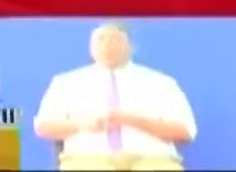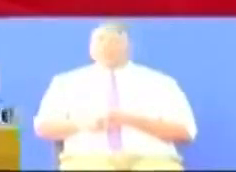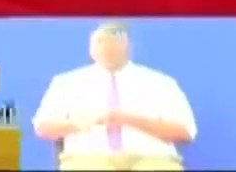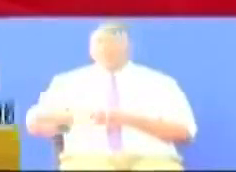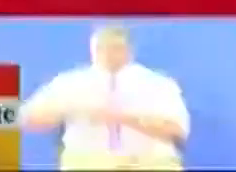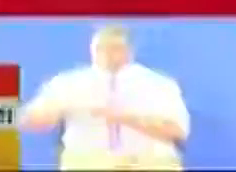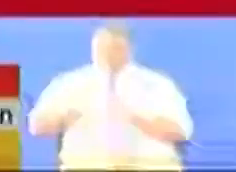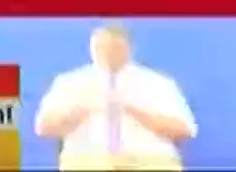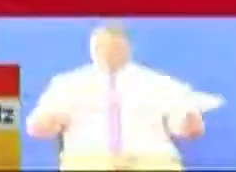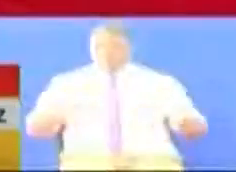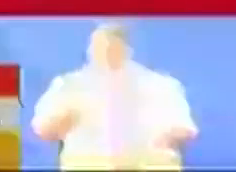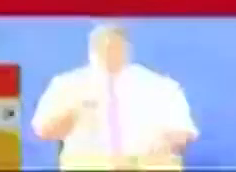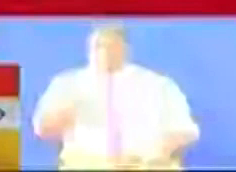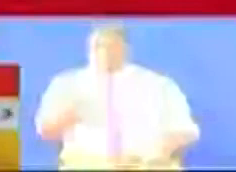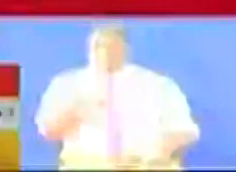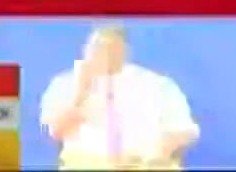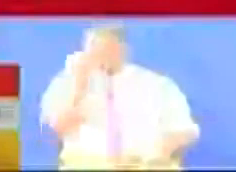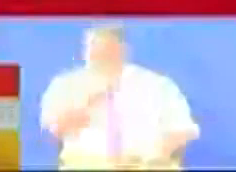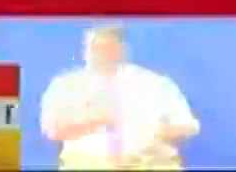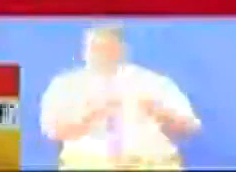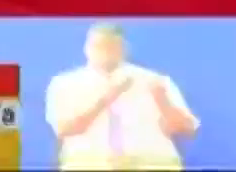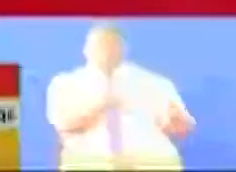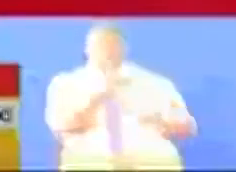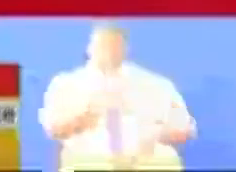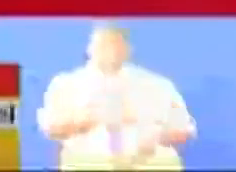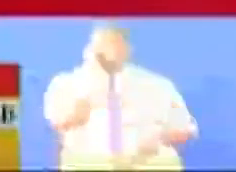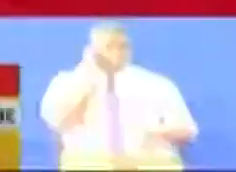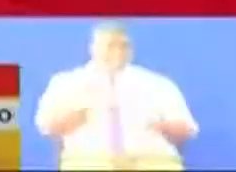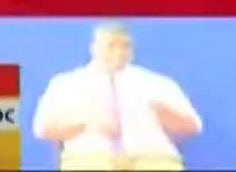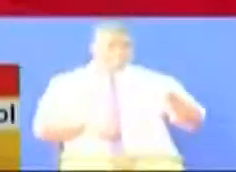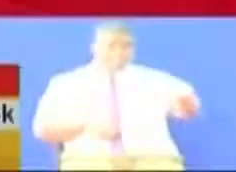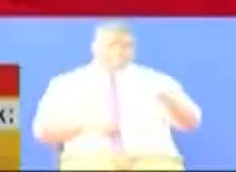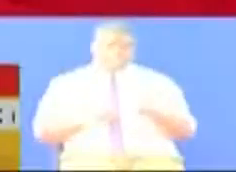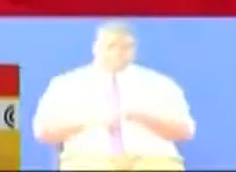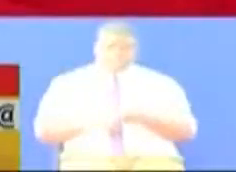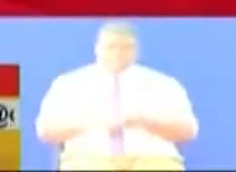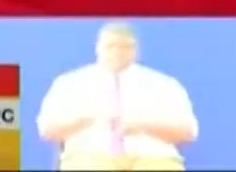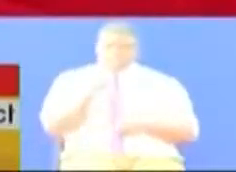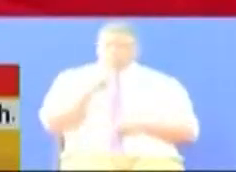hii Mheshimiwa Speaker kutoa ushauri kwa serikali, lakini pia kutoa ushauri kwa